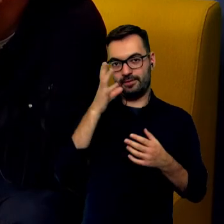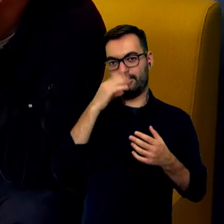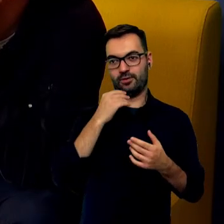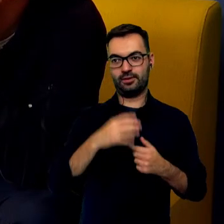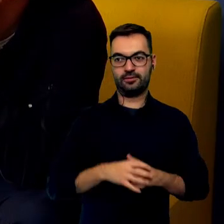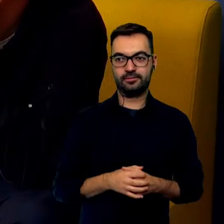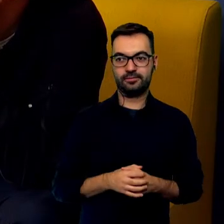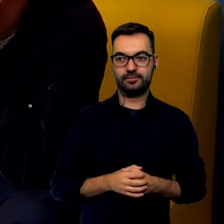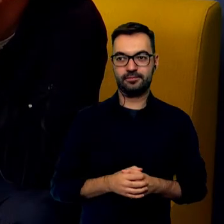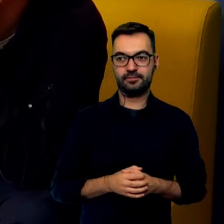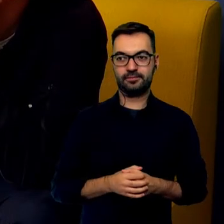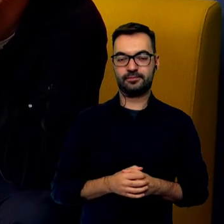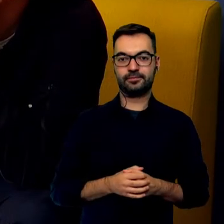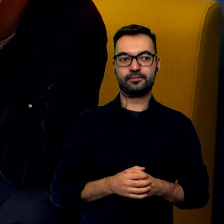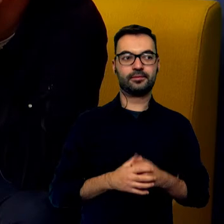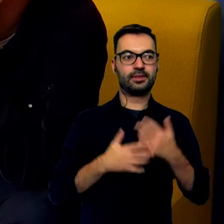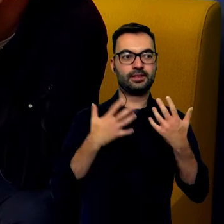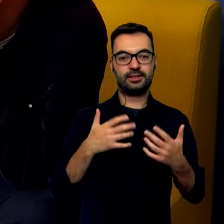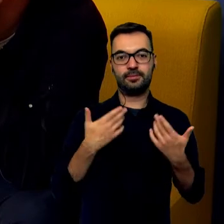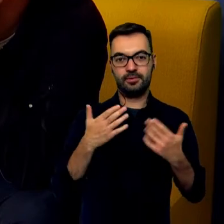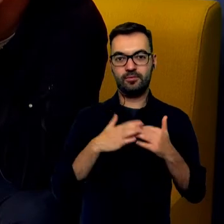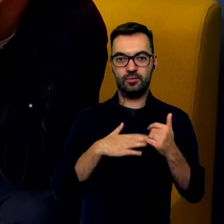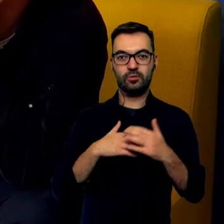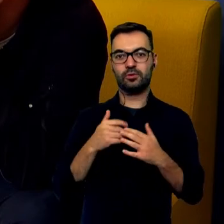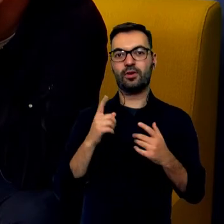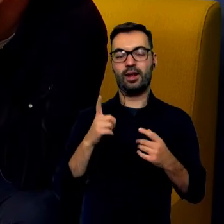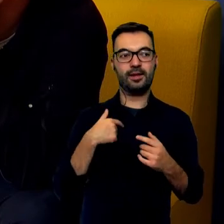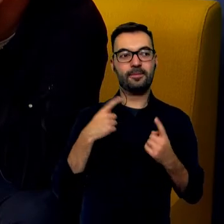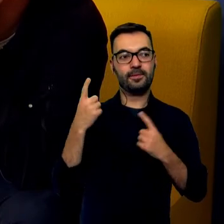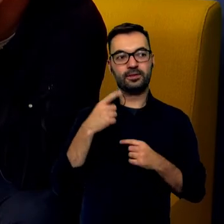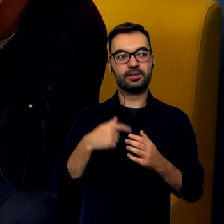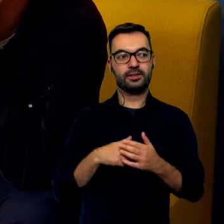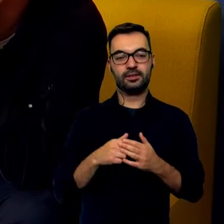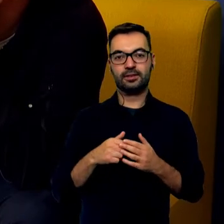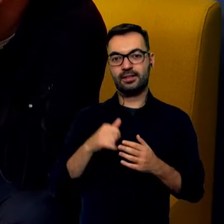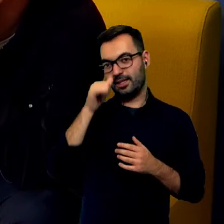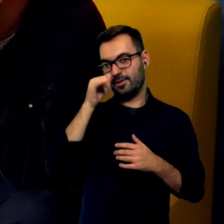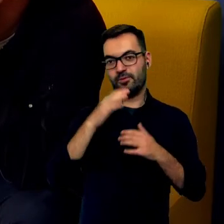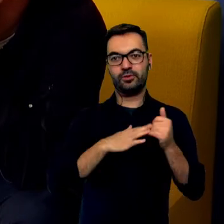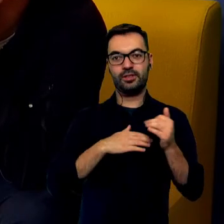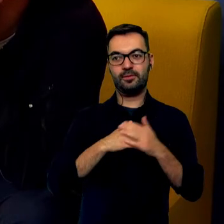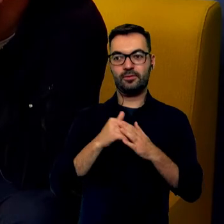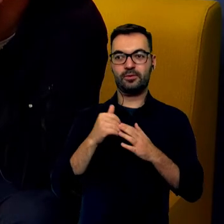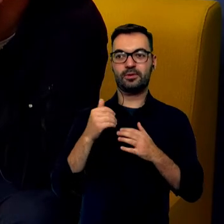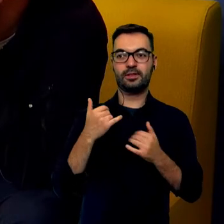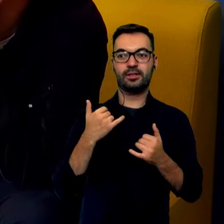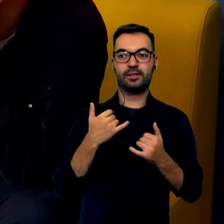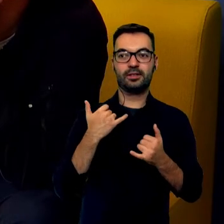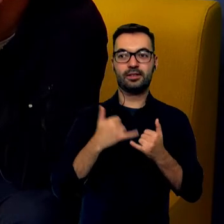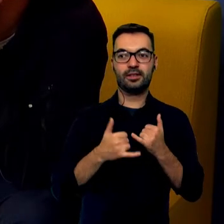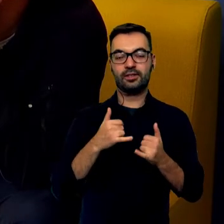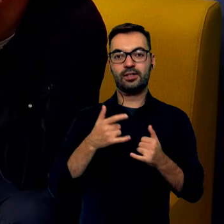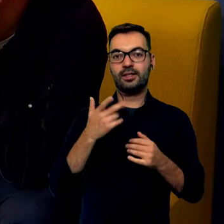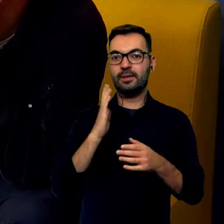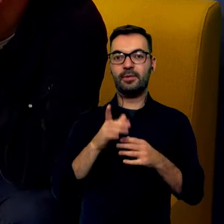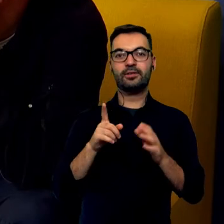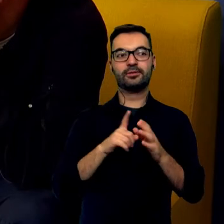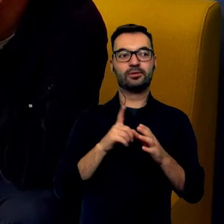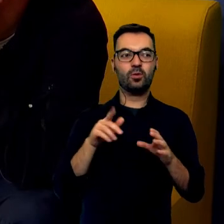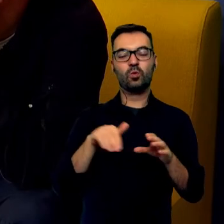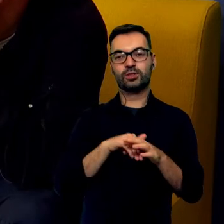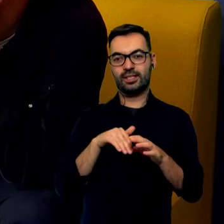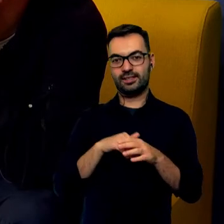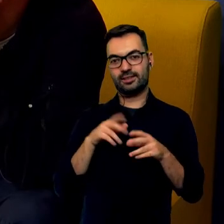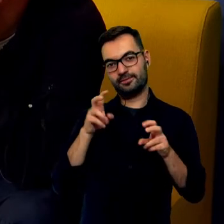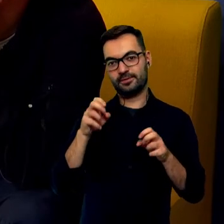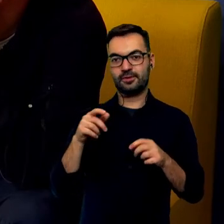wyglądała inaczej, chcemy ją budować, mhm. Ale myślę, że nie da się jej budować czynnie, nie uczestnicząc w tym,